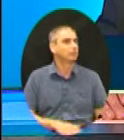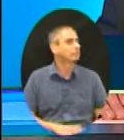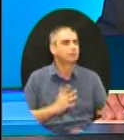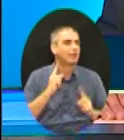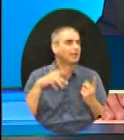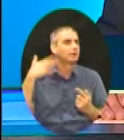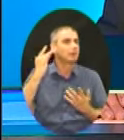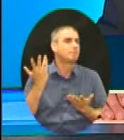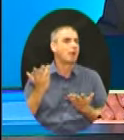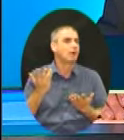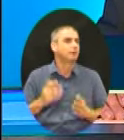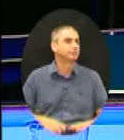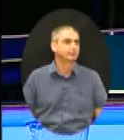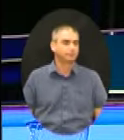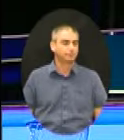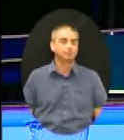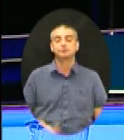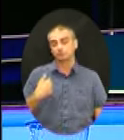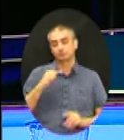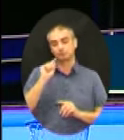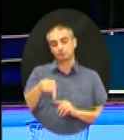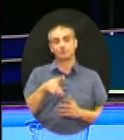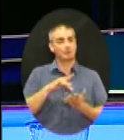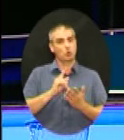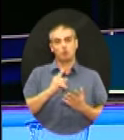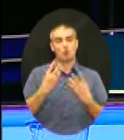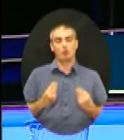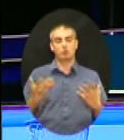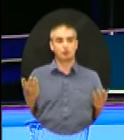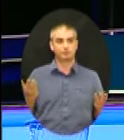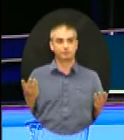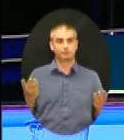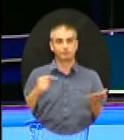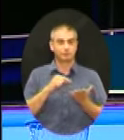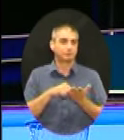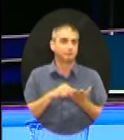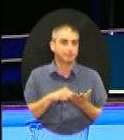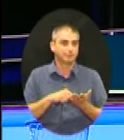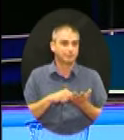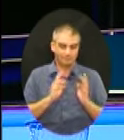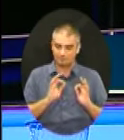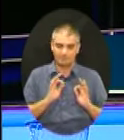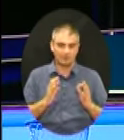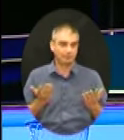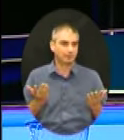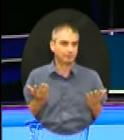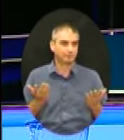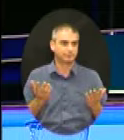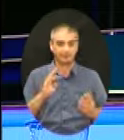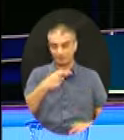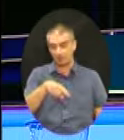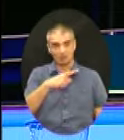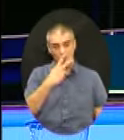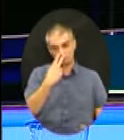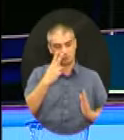לאן זה מוביל אותנו זה מוביל אותנו למקום לא טוב כי באמת אם אתה